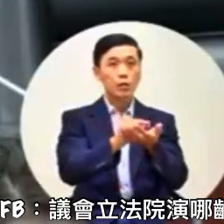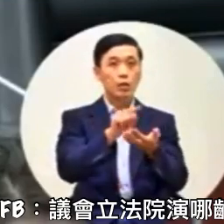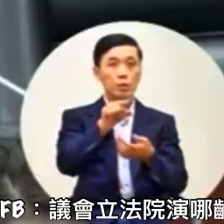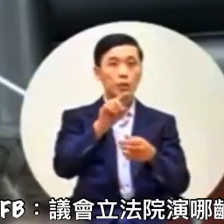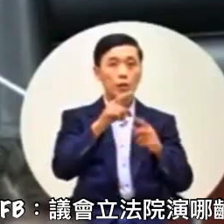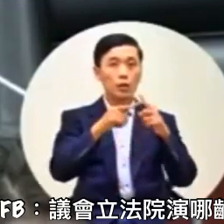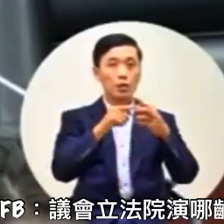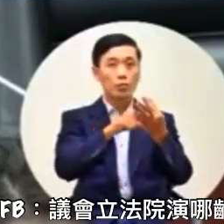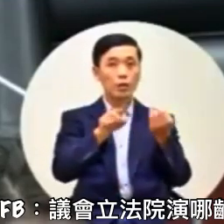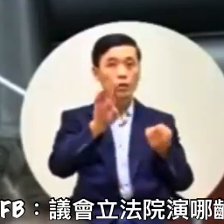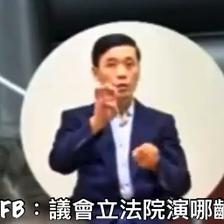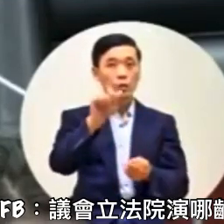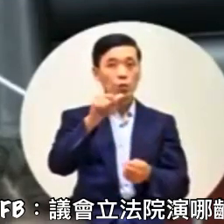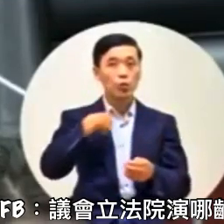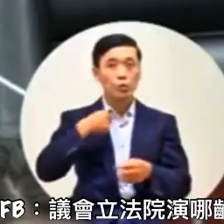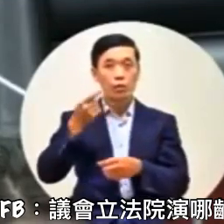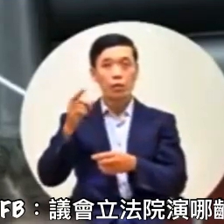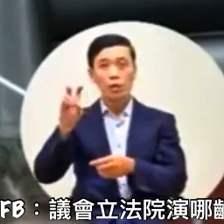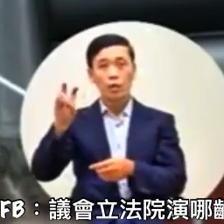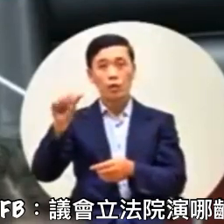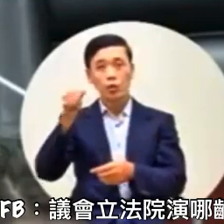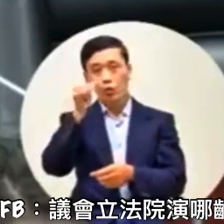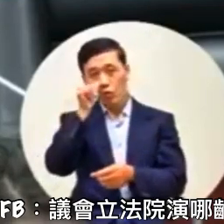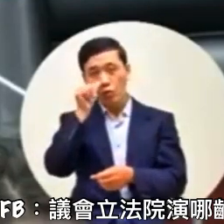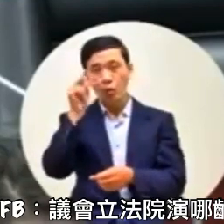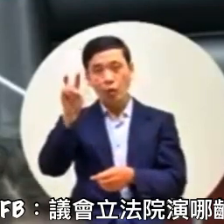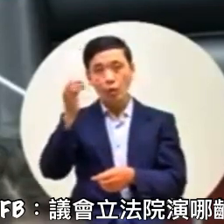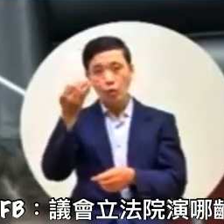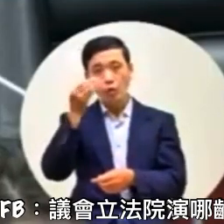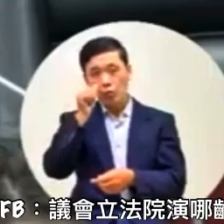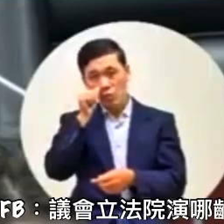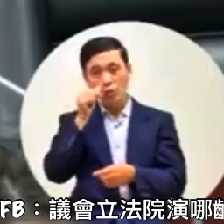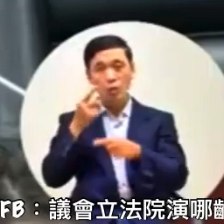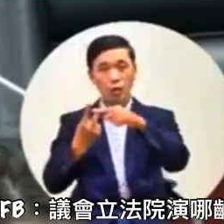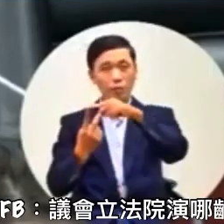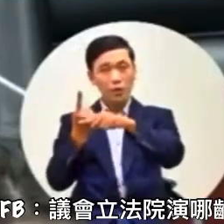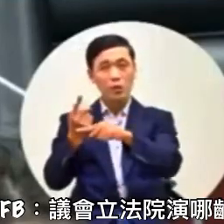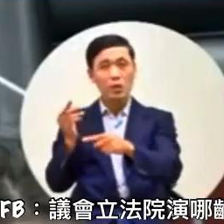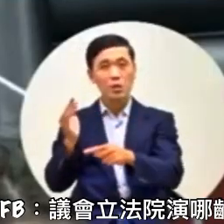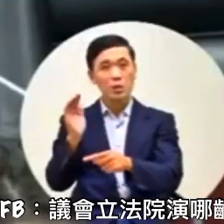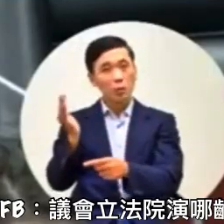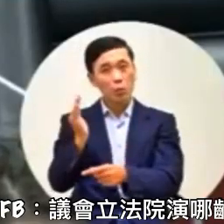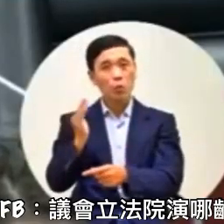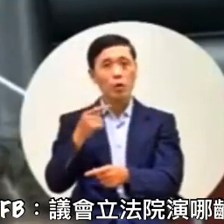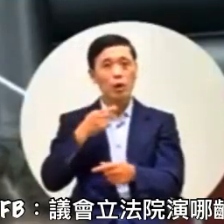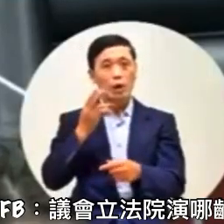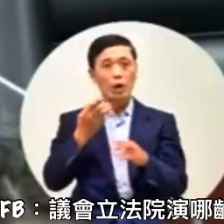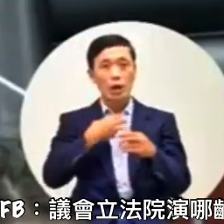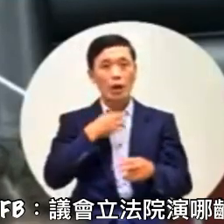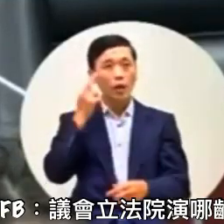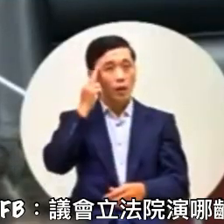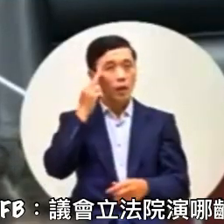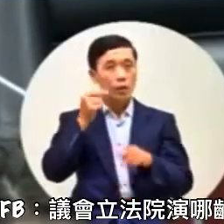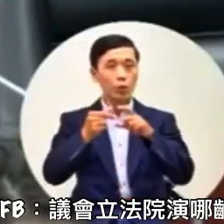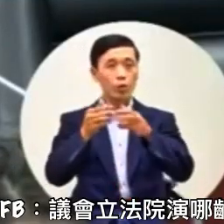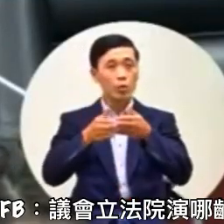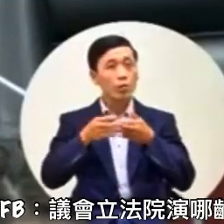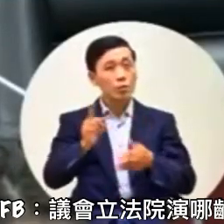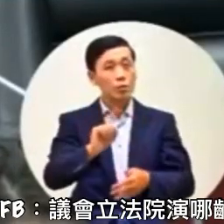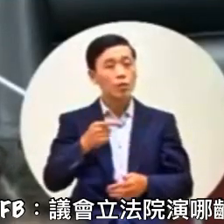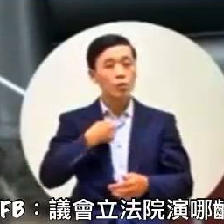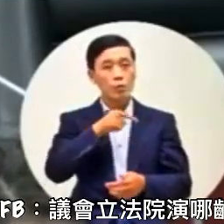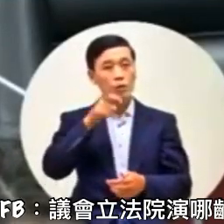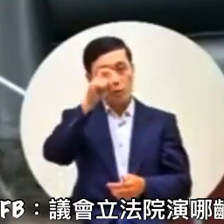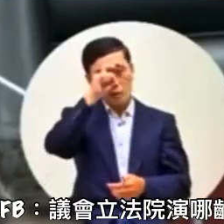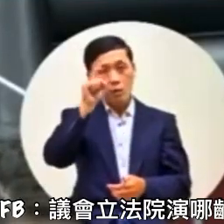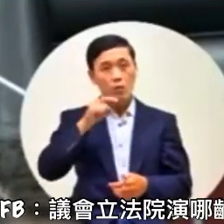个，阮甲二十九个，阮减人一半呢。所以阿莲即卖有需求，就是讲吼，阮希望